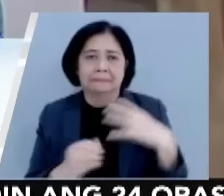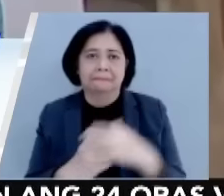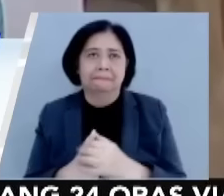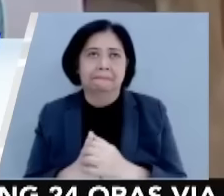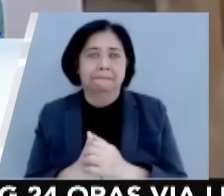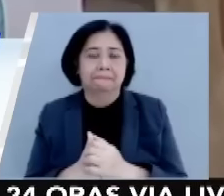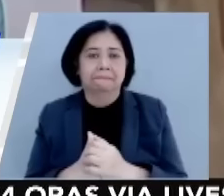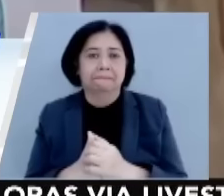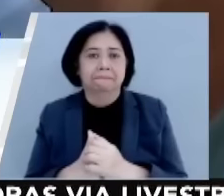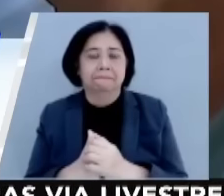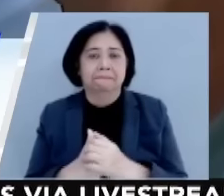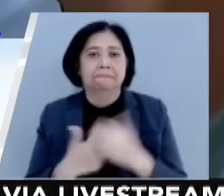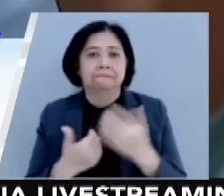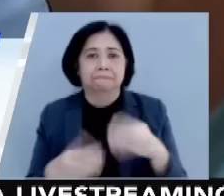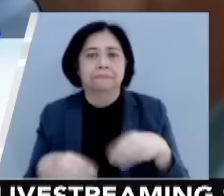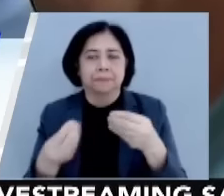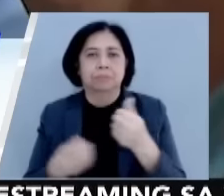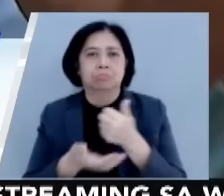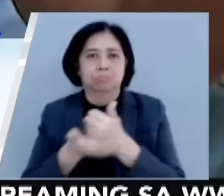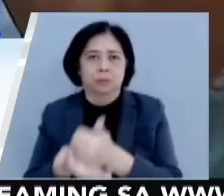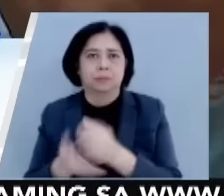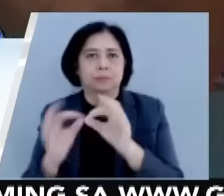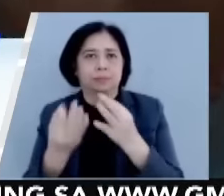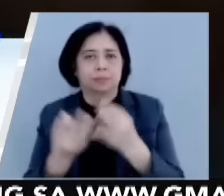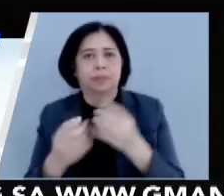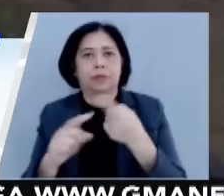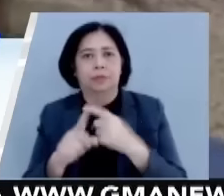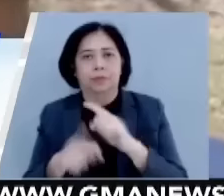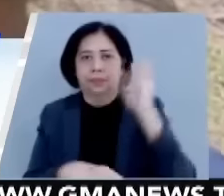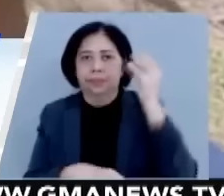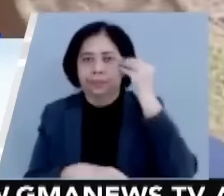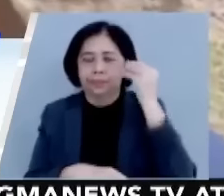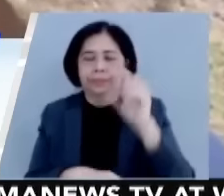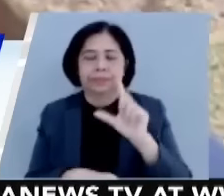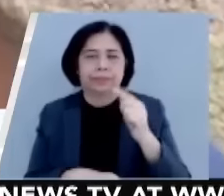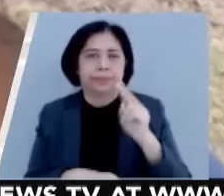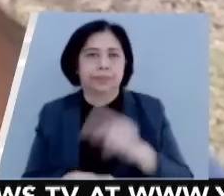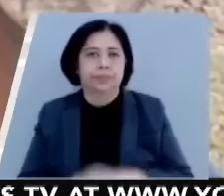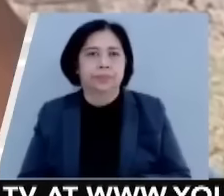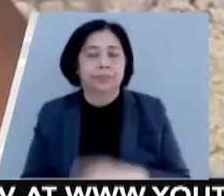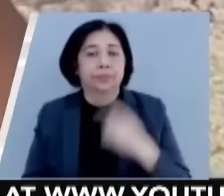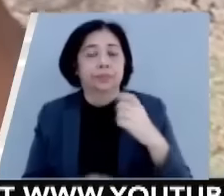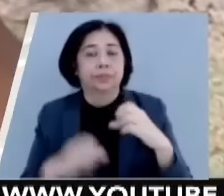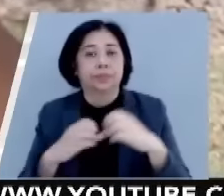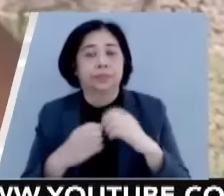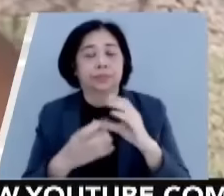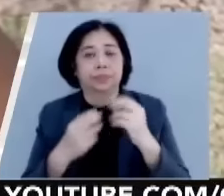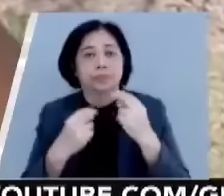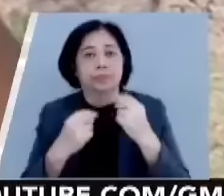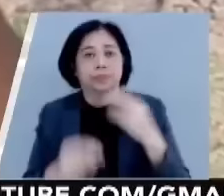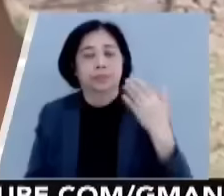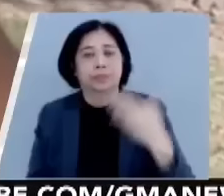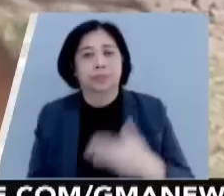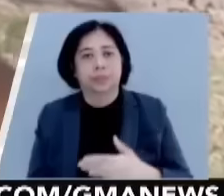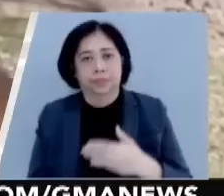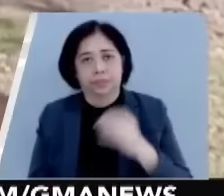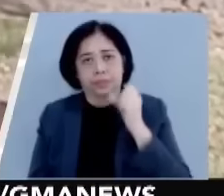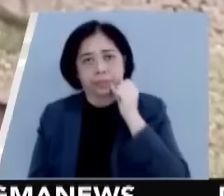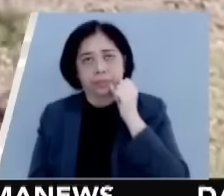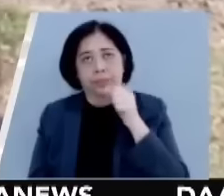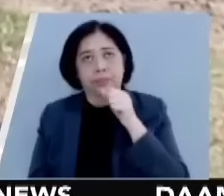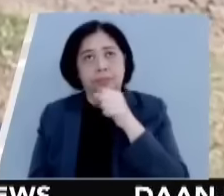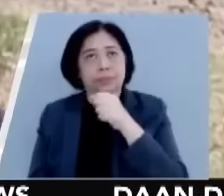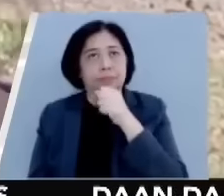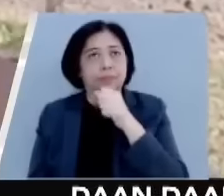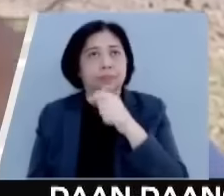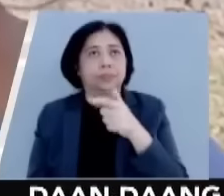Makatatanggap ng tulong ang pamilya mula sa lokal na pamahalaan. Para sa GMA Integrated News, Sandra Aguinaldo,